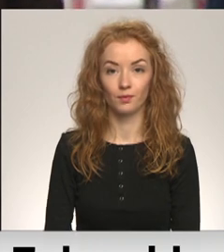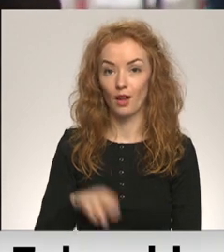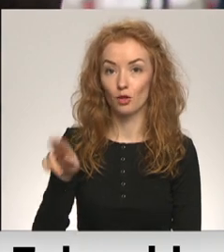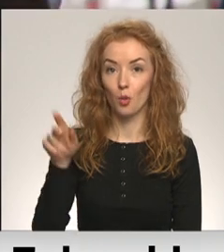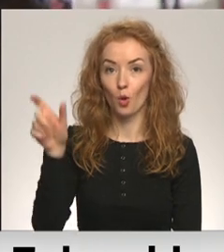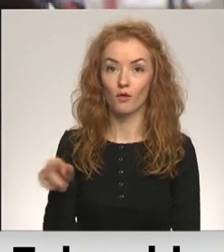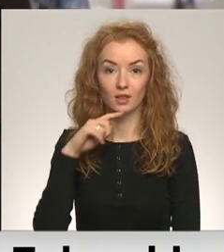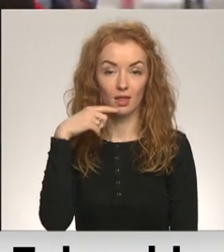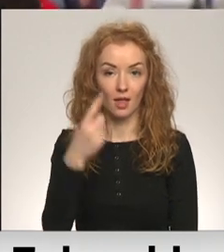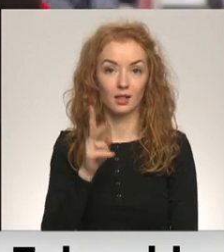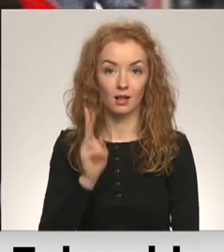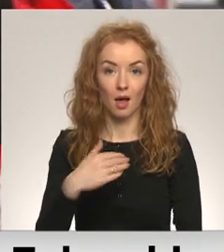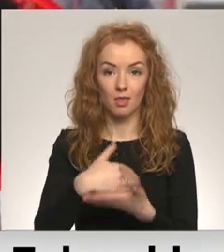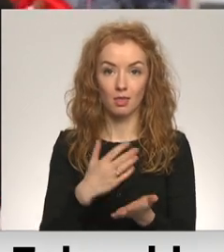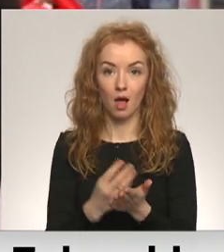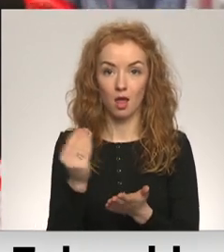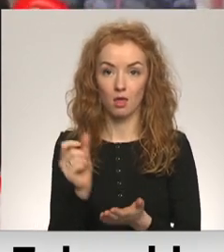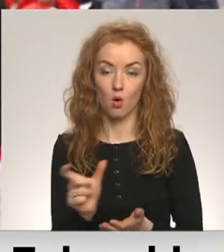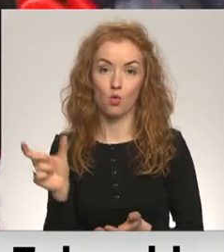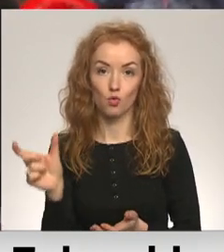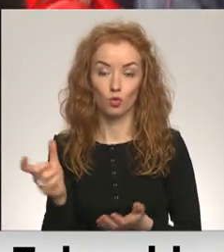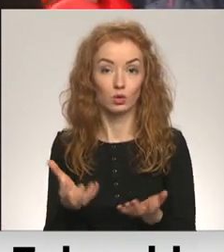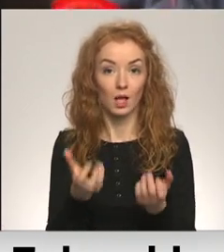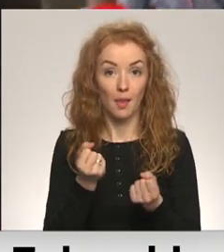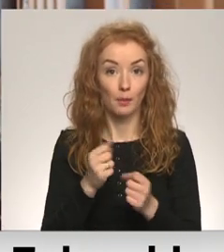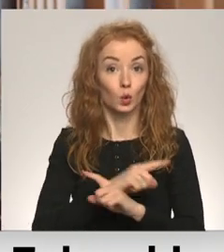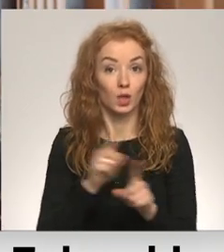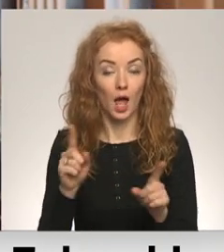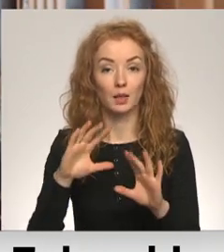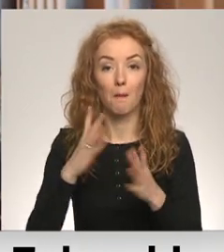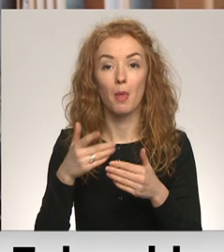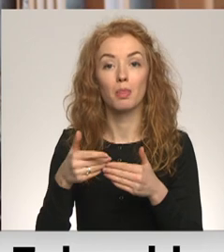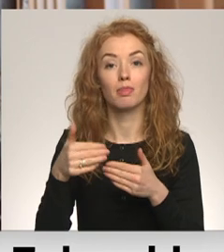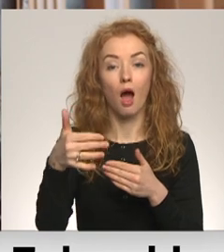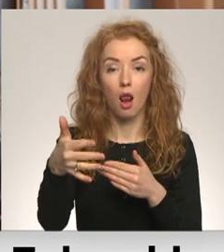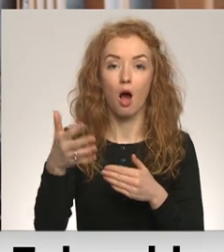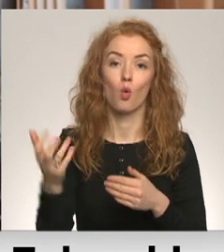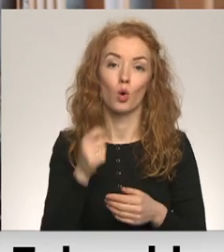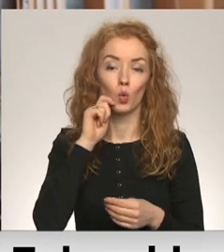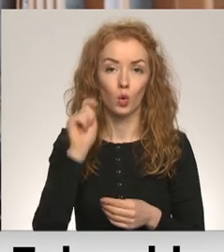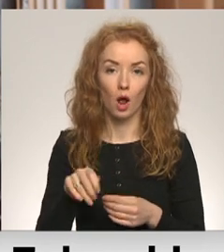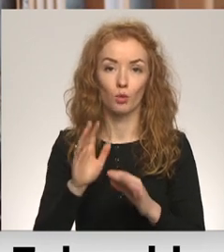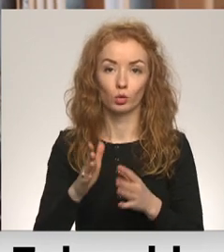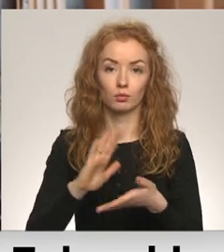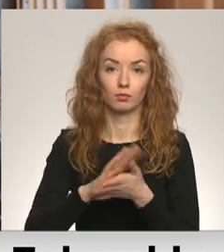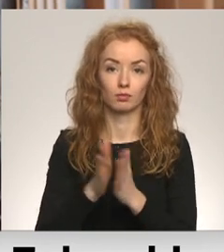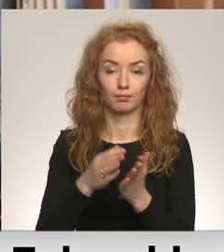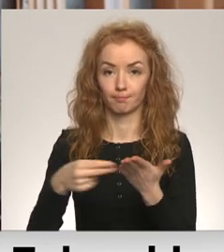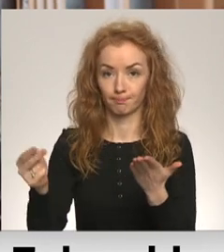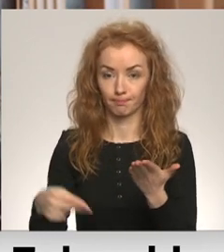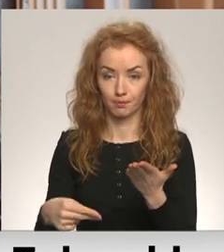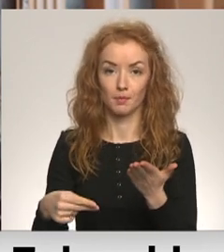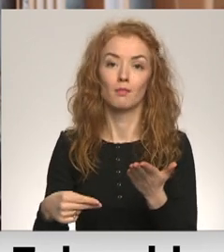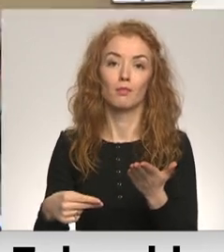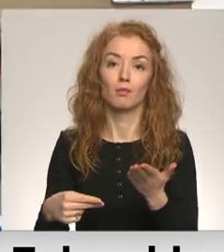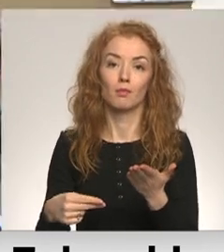Dombrovskis pauda, ka daļu naudas Ukraina saņems nekavējoties, bet par tālāko ar Ukrainu tiks slēgts saprašanās memorāns, lai vienotos